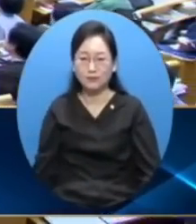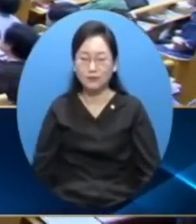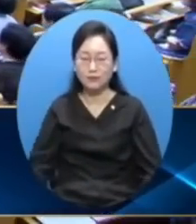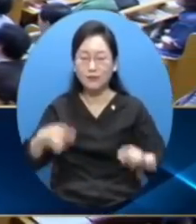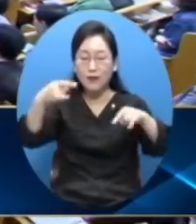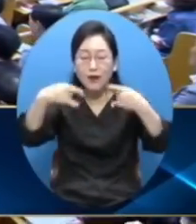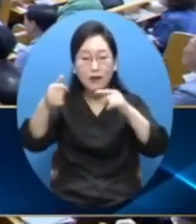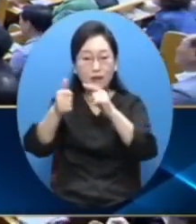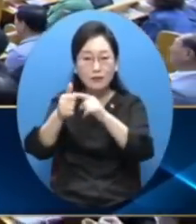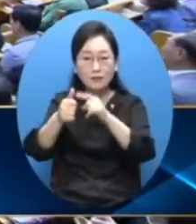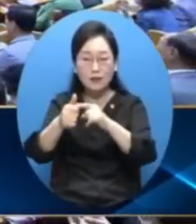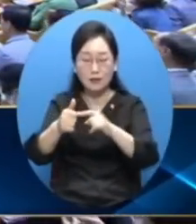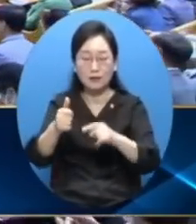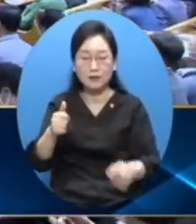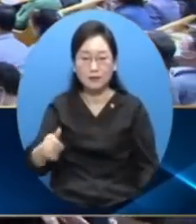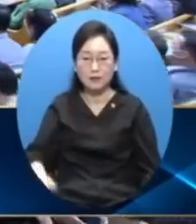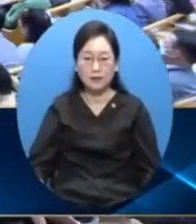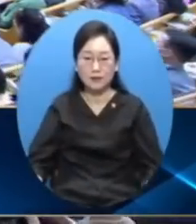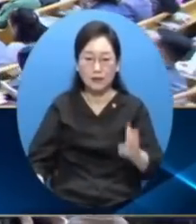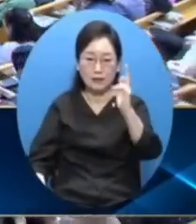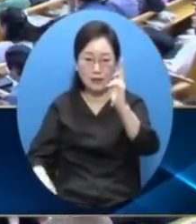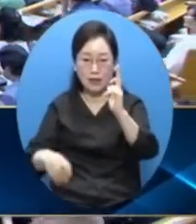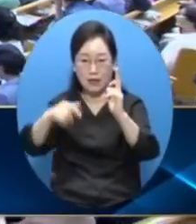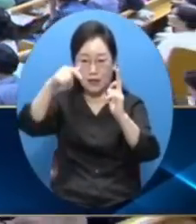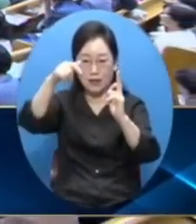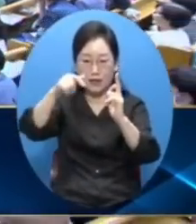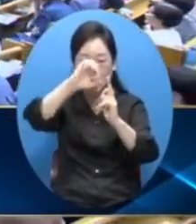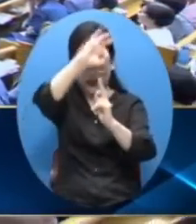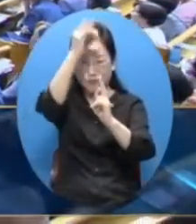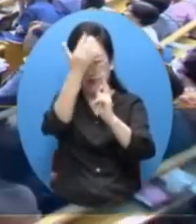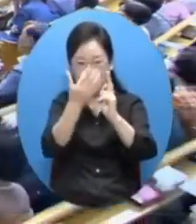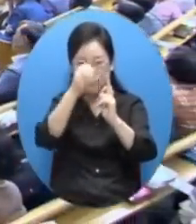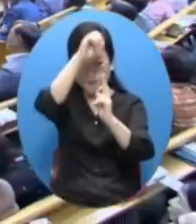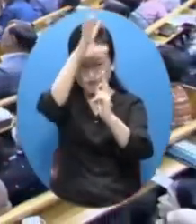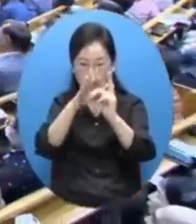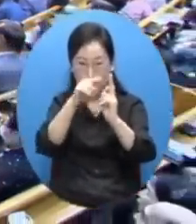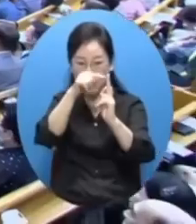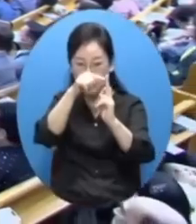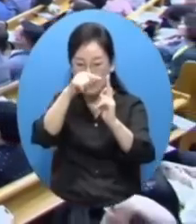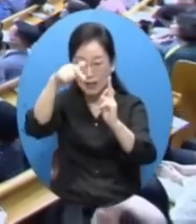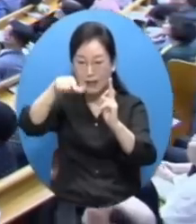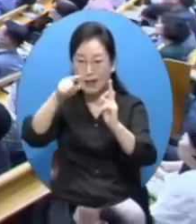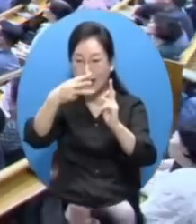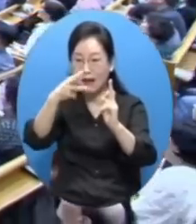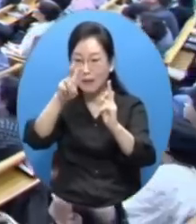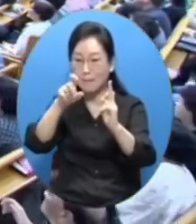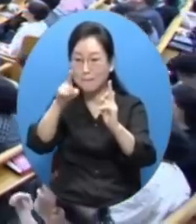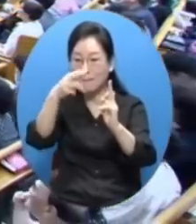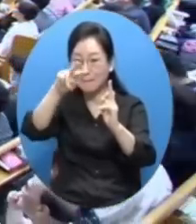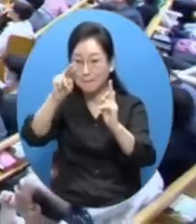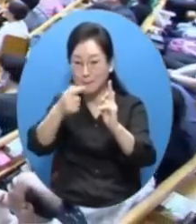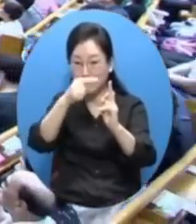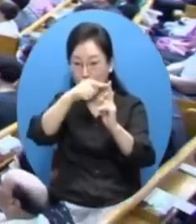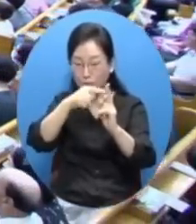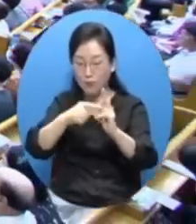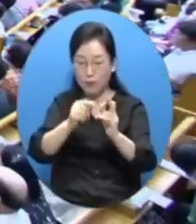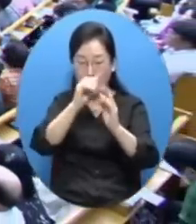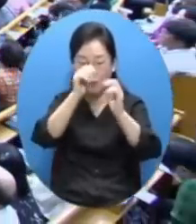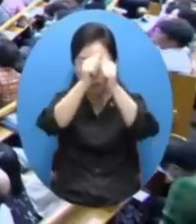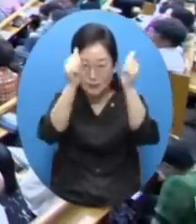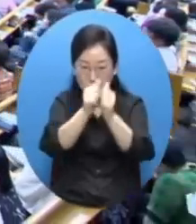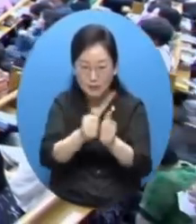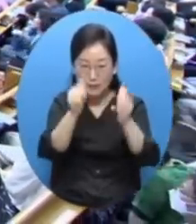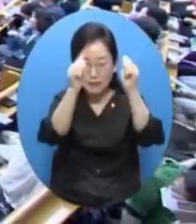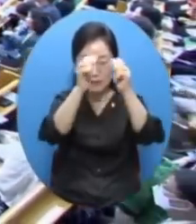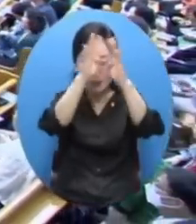엘리야 선자가 갈렙산에서 바알과 아세라 선자 850명과 대결하고 난 후에 모든 선자들을 기존